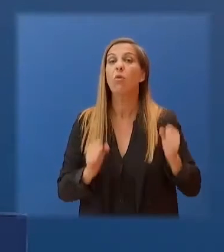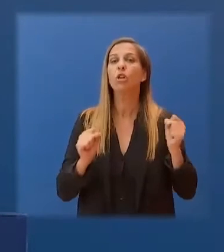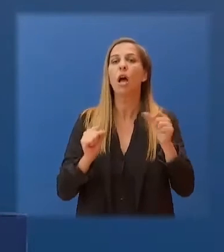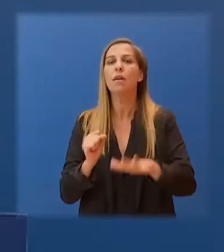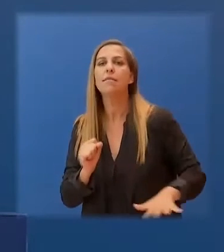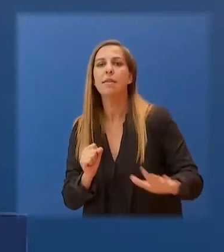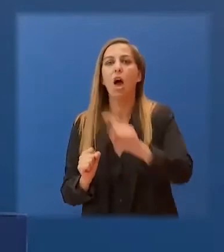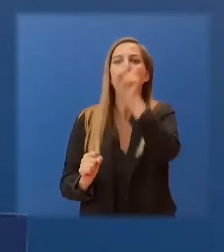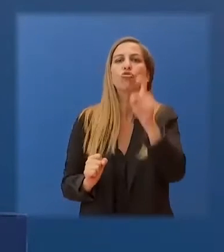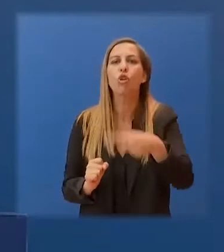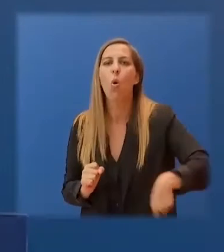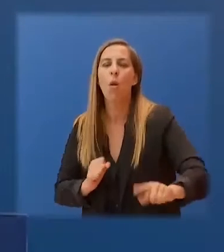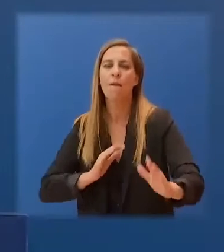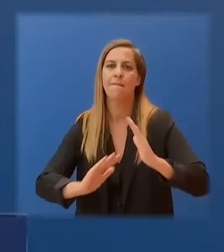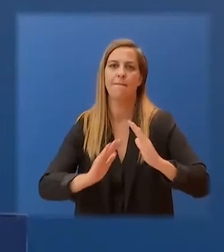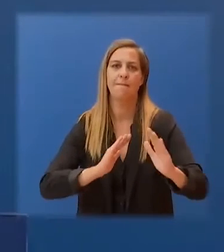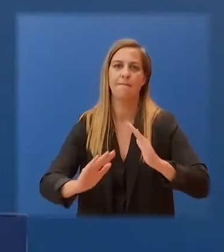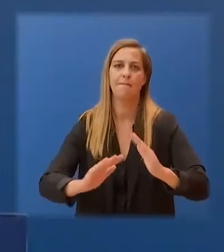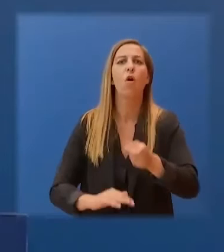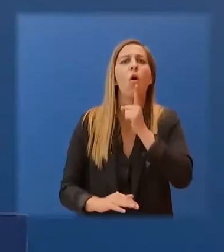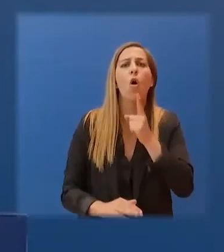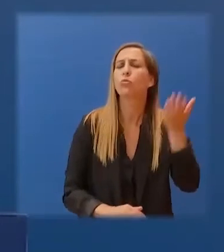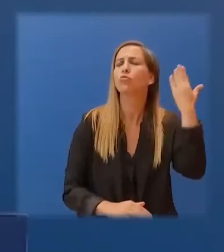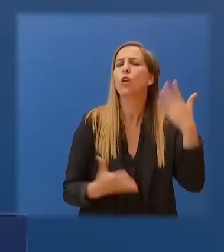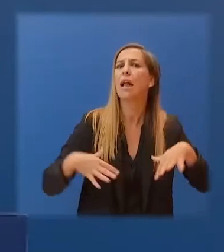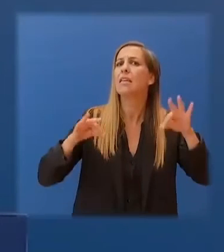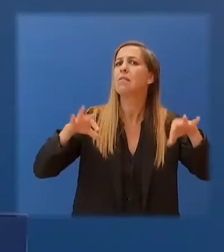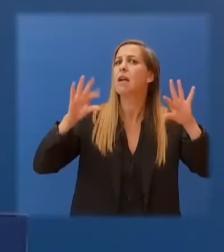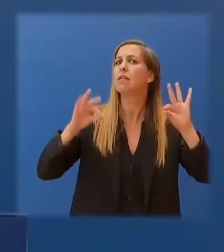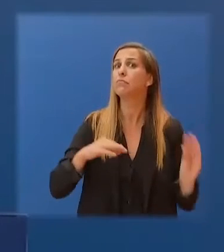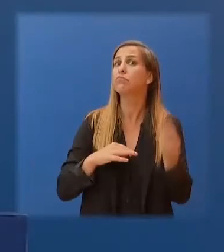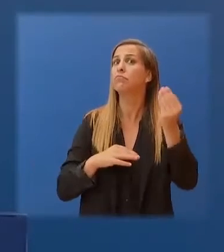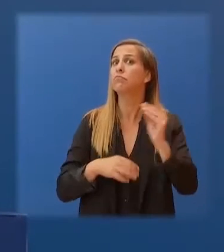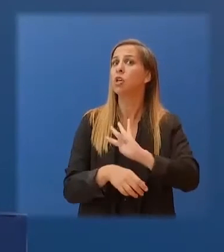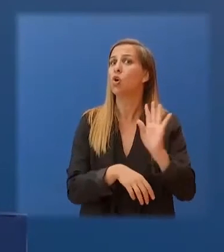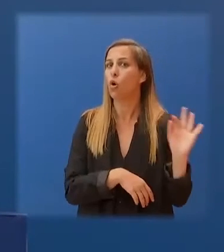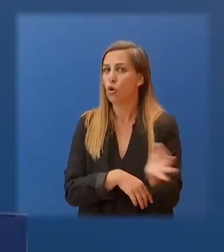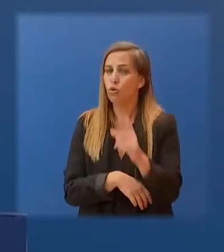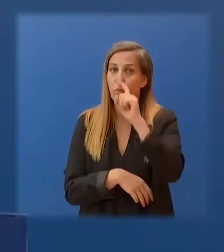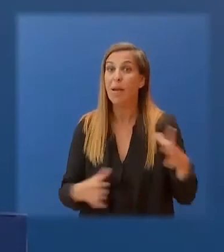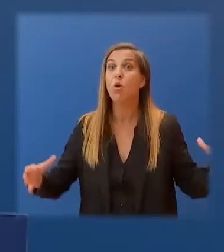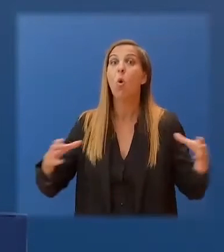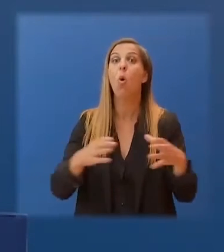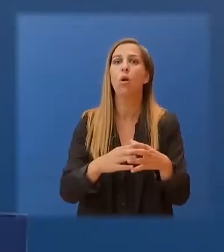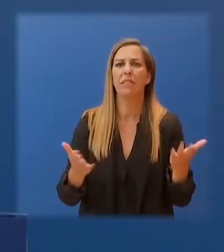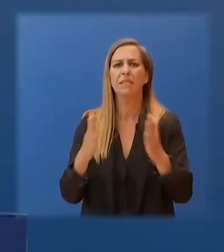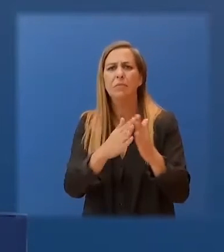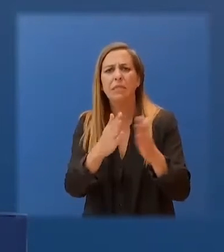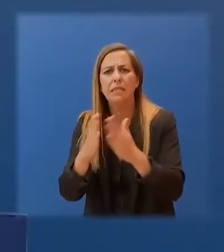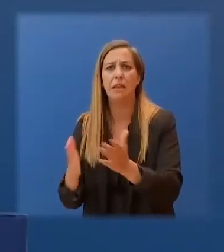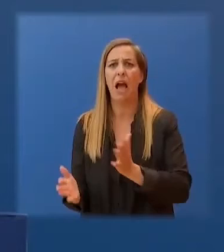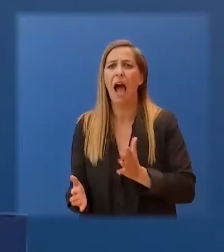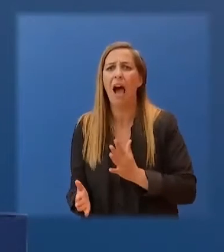και την ανθρώπινη ζωή. Όπως στην αρχή, έτσι και τώρα, όλοι μαζί, νοικοκυριά, επιχειρήσεις και κράτος,